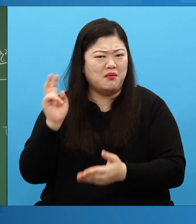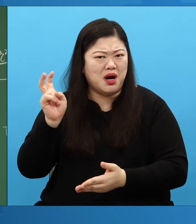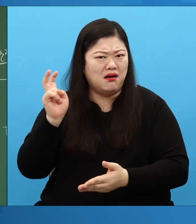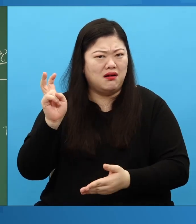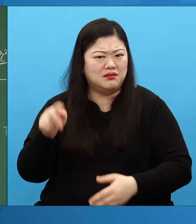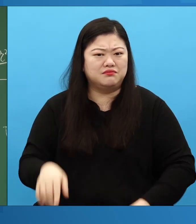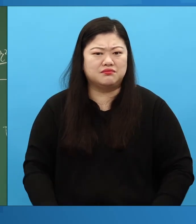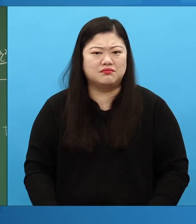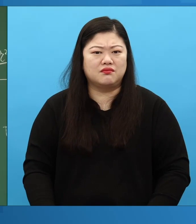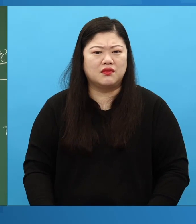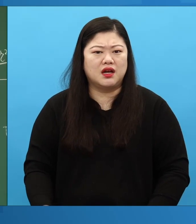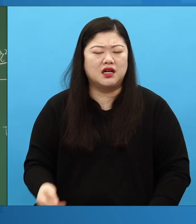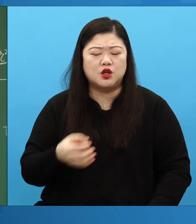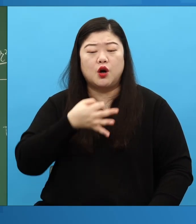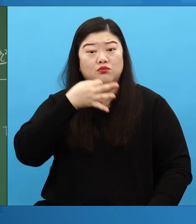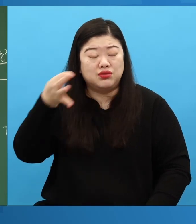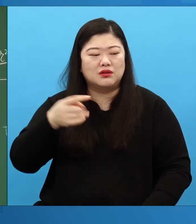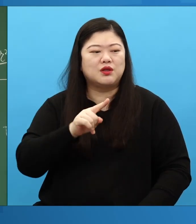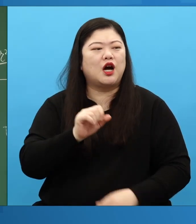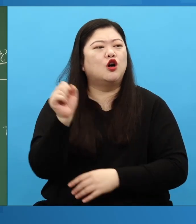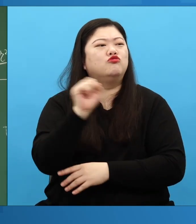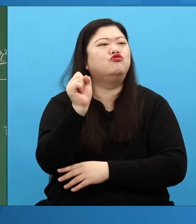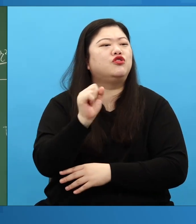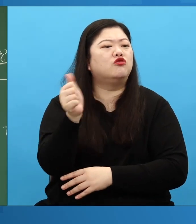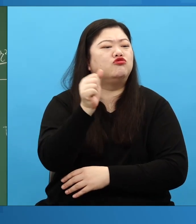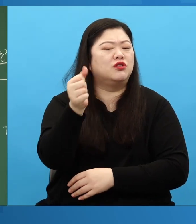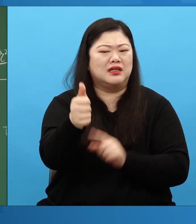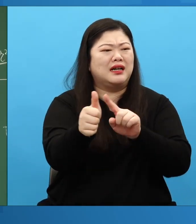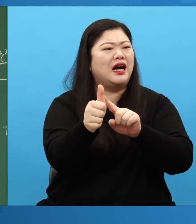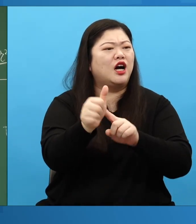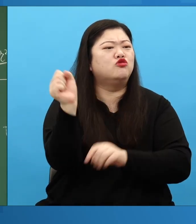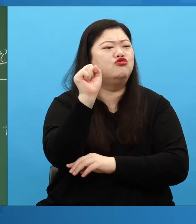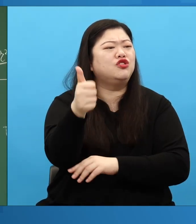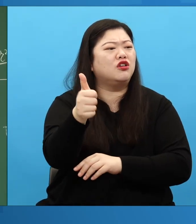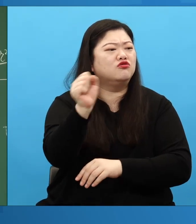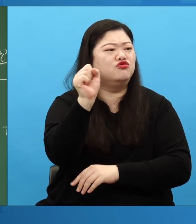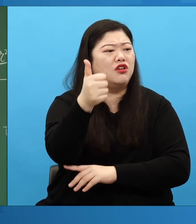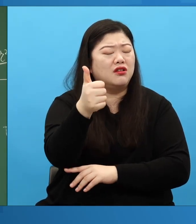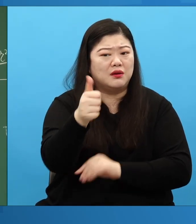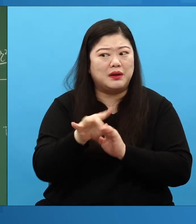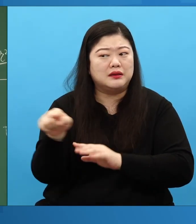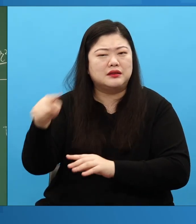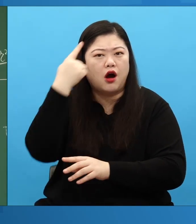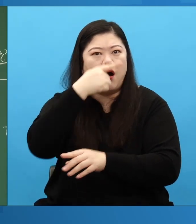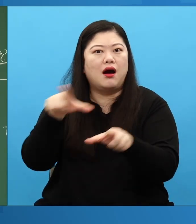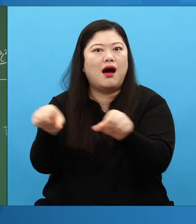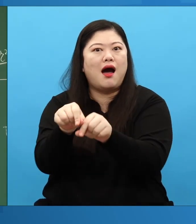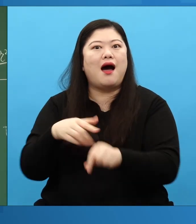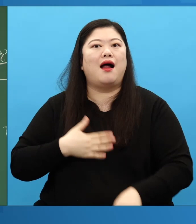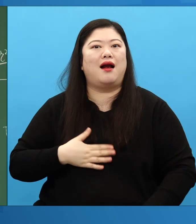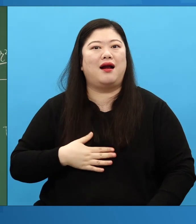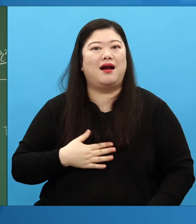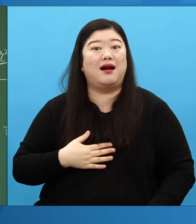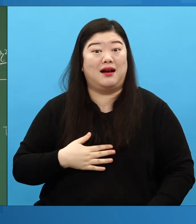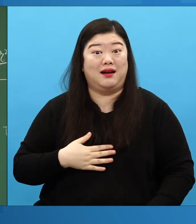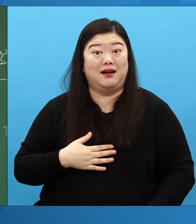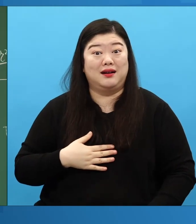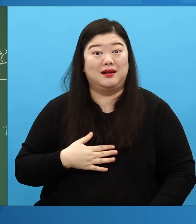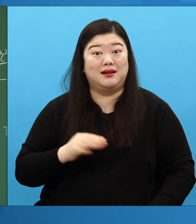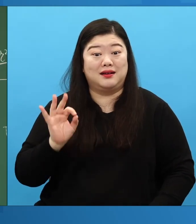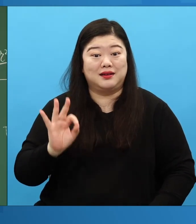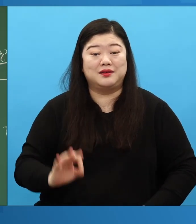bus or 그래서 something. 운전수 이라면 그래서 그 집이에요. And so when we called the driver's house, then they knew 그러면 immediately. 지금은 다 운전수잖아요. But think about it, even